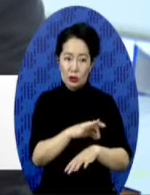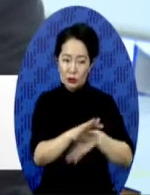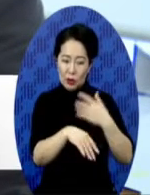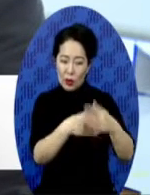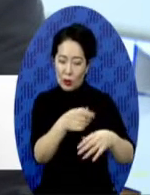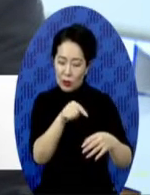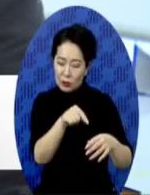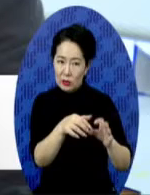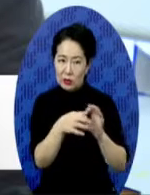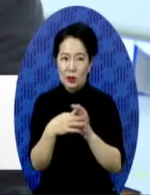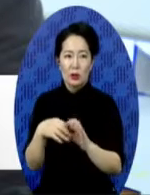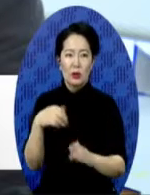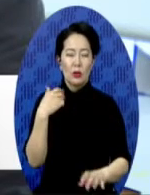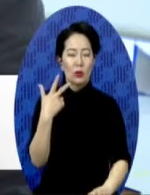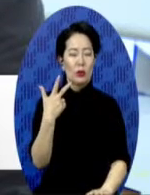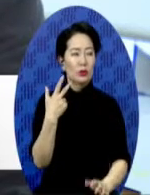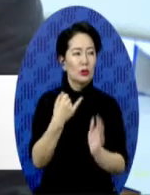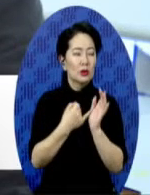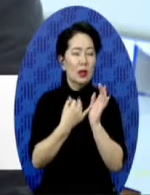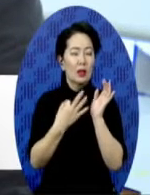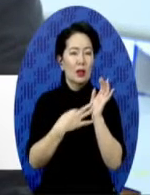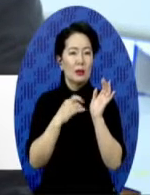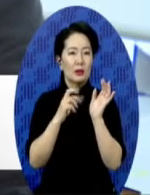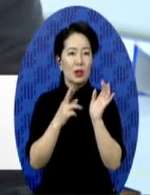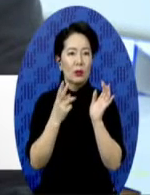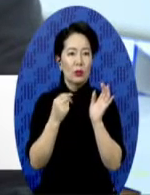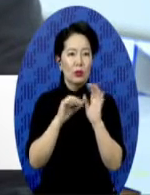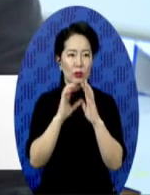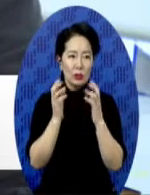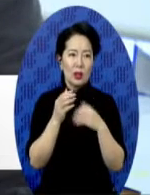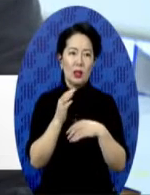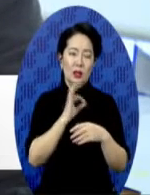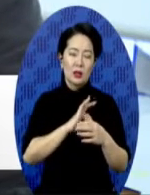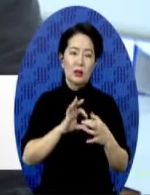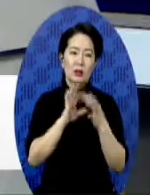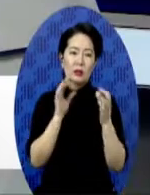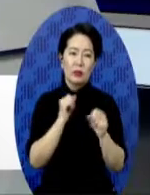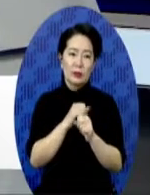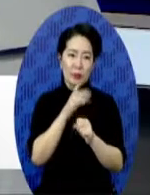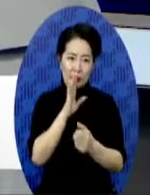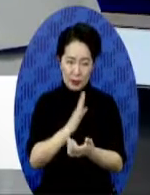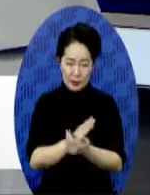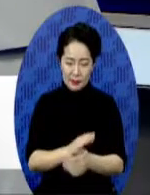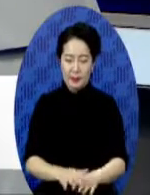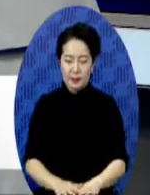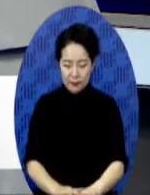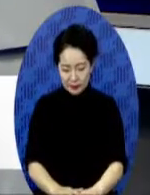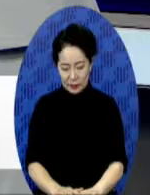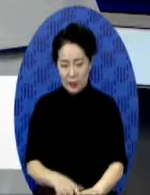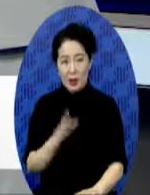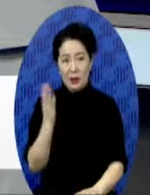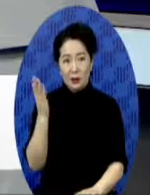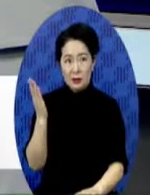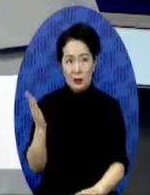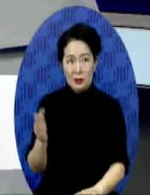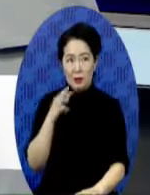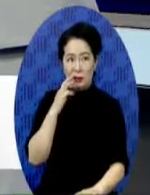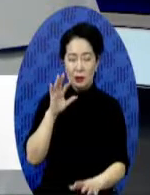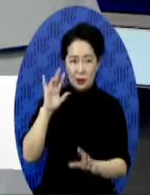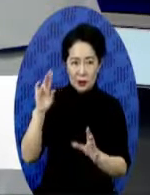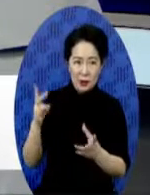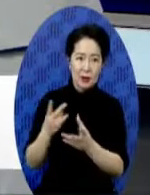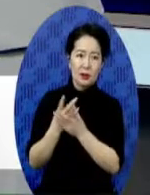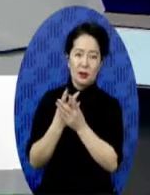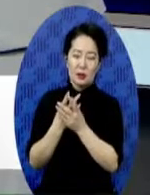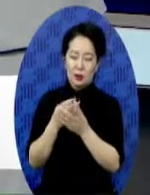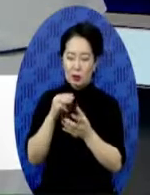маань 368 сая төгрөгийн үр дүнтэйгээр ашиглалтанд орчиход байна. За сая бид үзүүлсэн нэгтгсэн